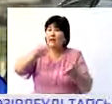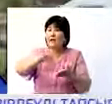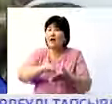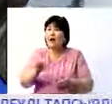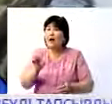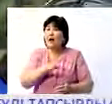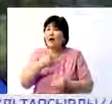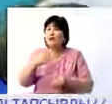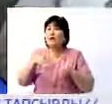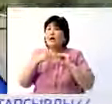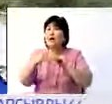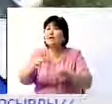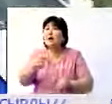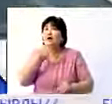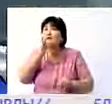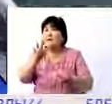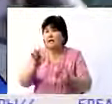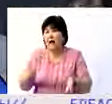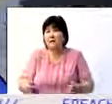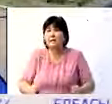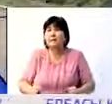ақ түсті темір тұлпарды таңдаған.